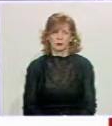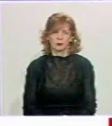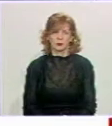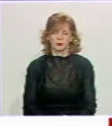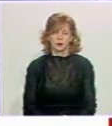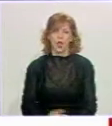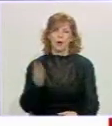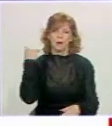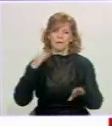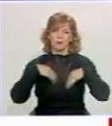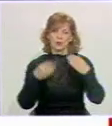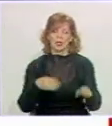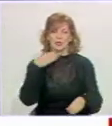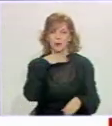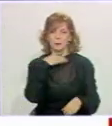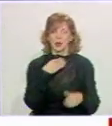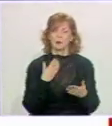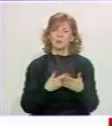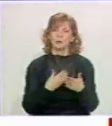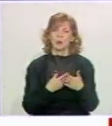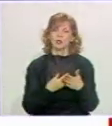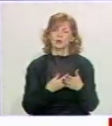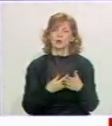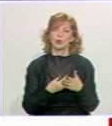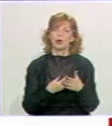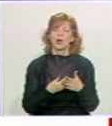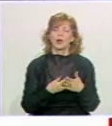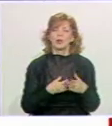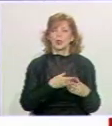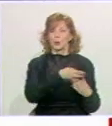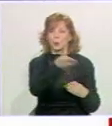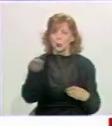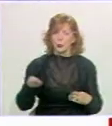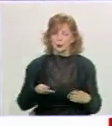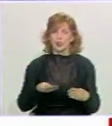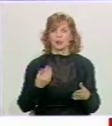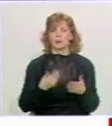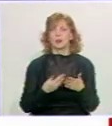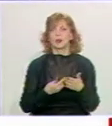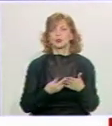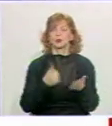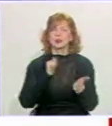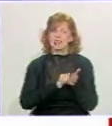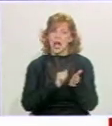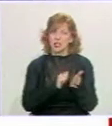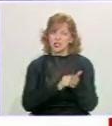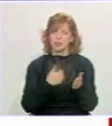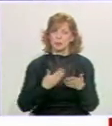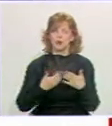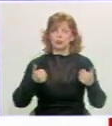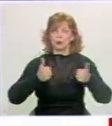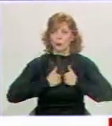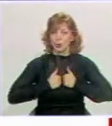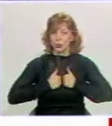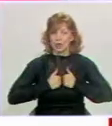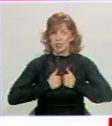Au mai fost acordate premiul pentru critică de teatru, premiul pentru fidelitate, celui mai fidel spectator, și premiul pentru voluntariat, celui mai activ